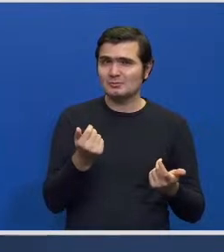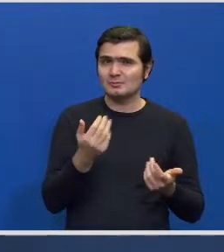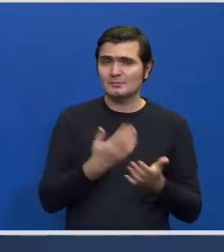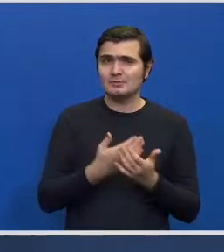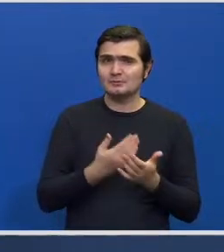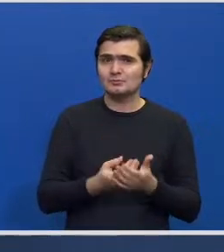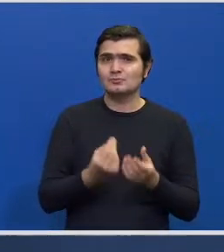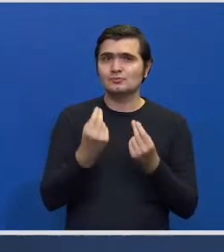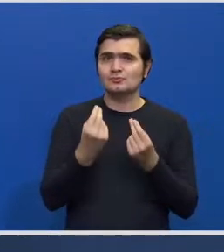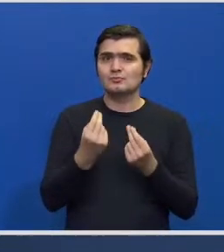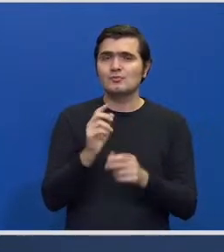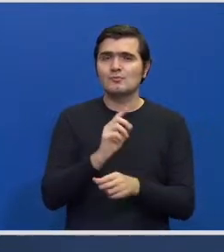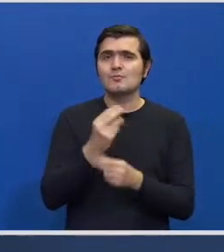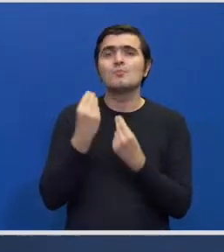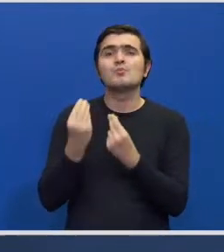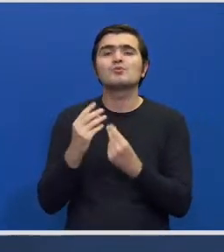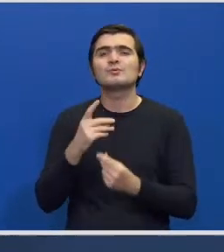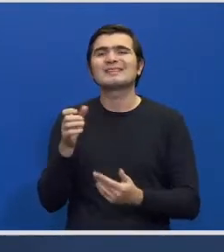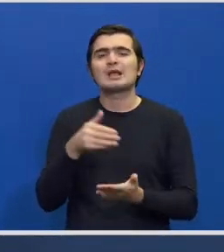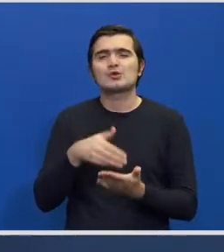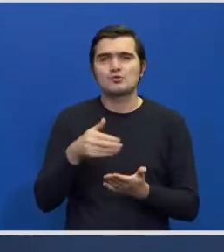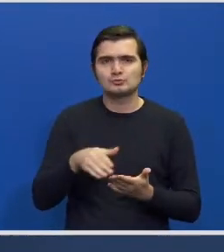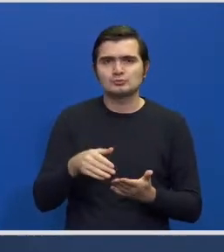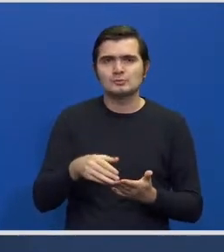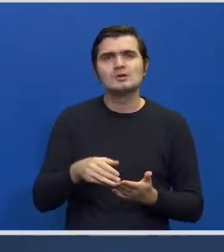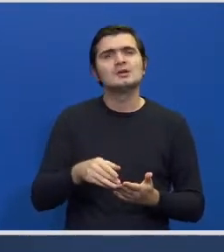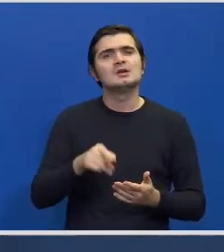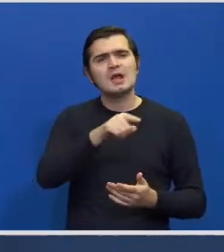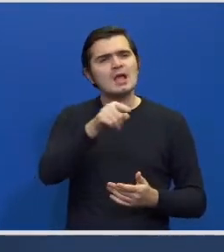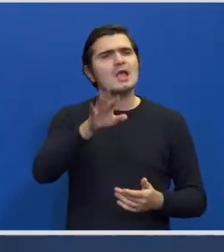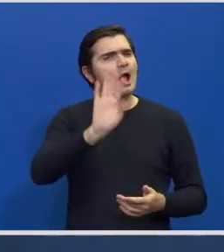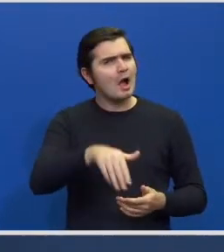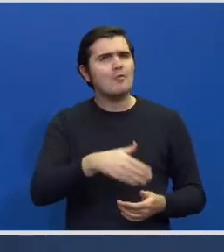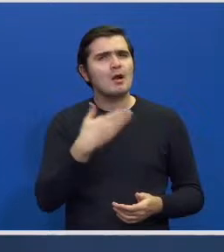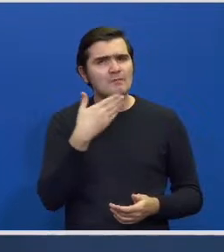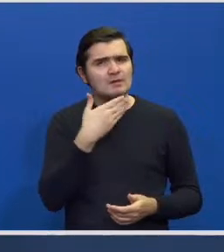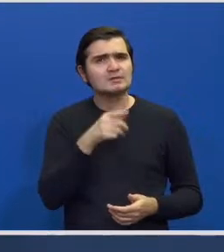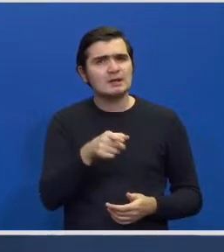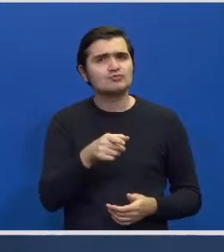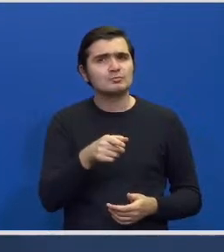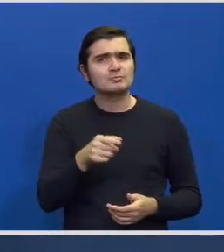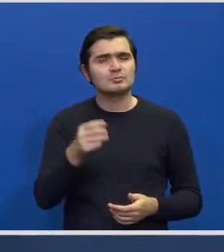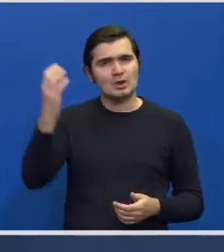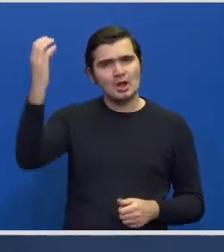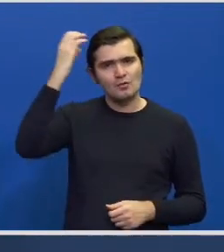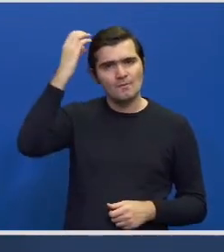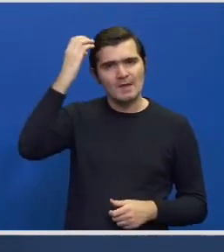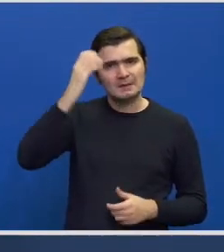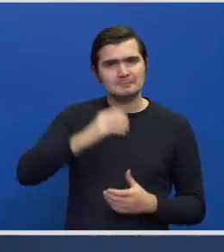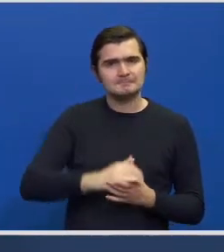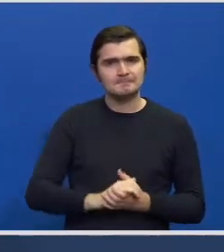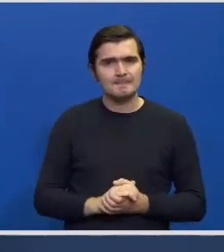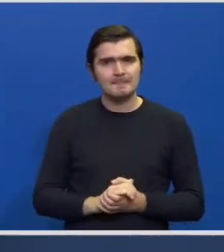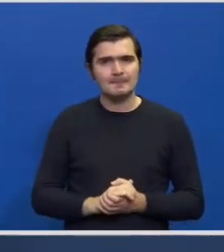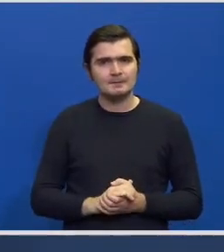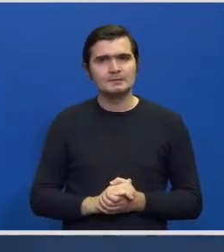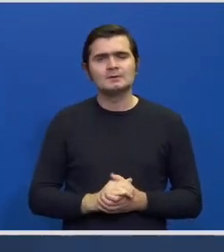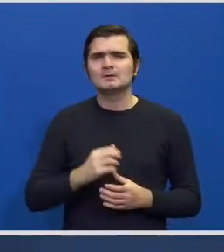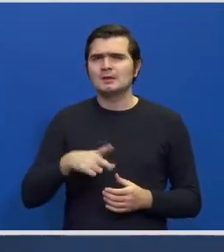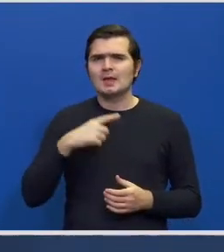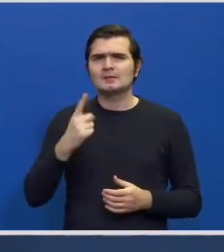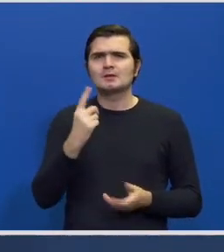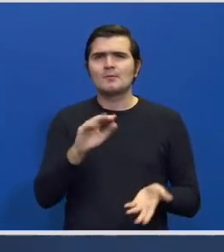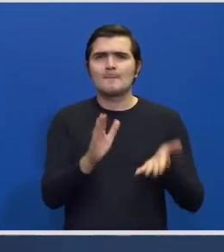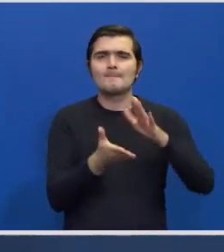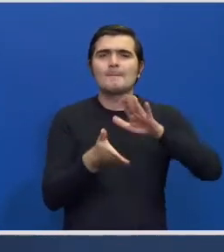evoluție a prețurilor la bunurile de consum au aceste avantaje din partea